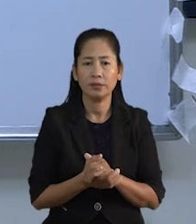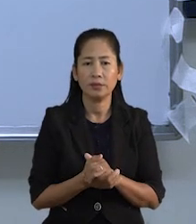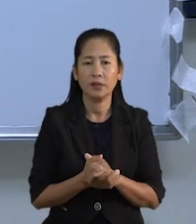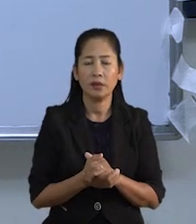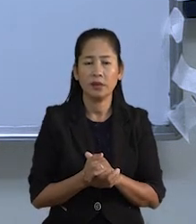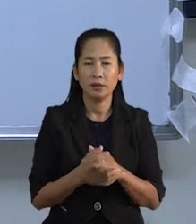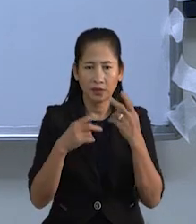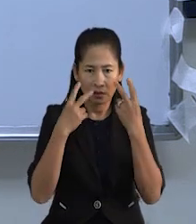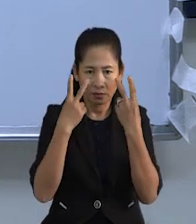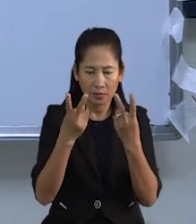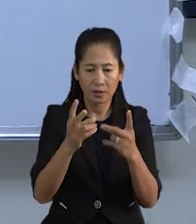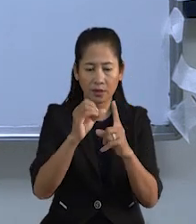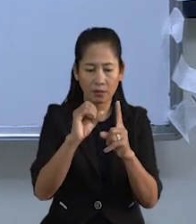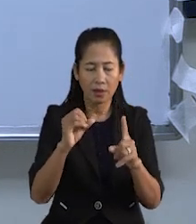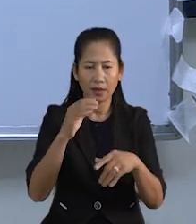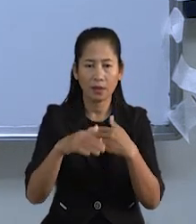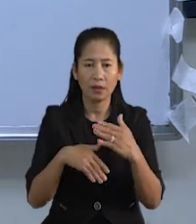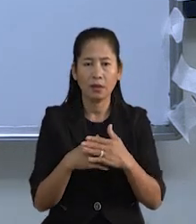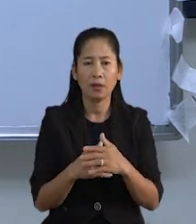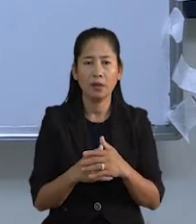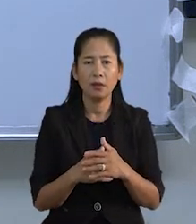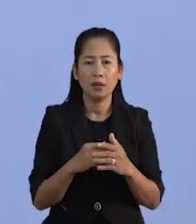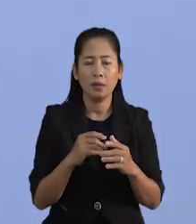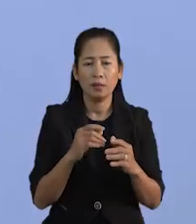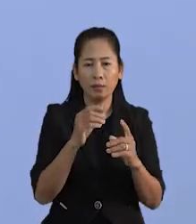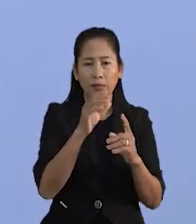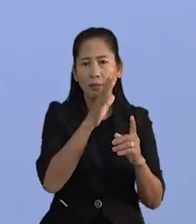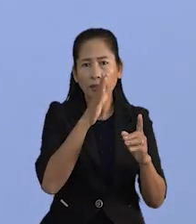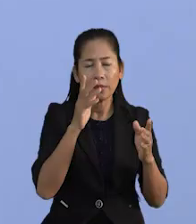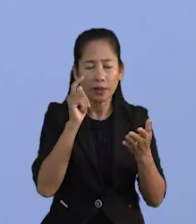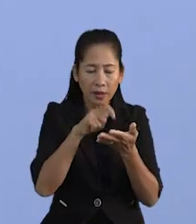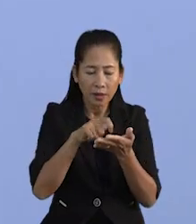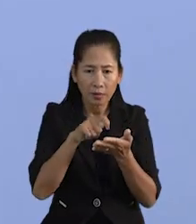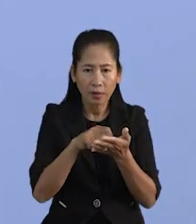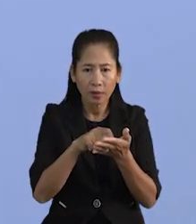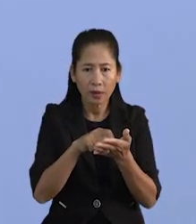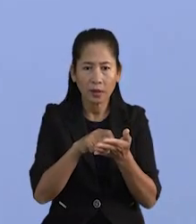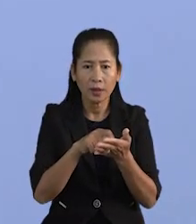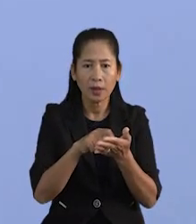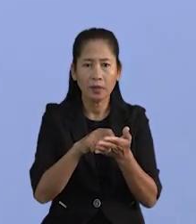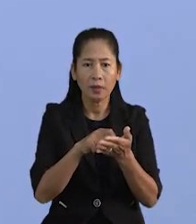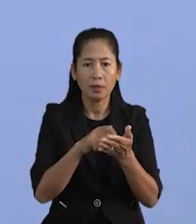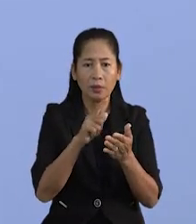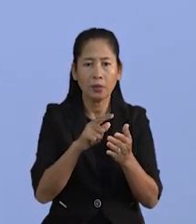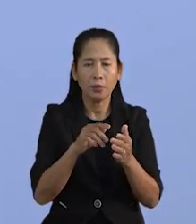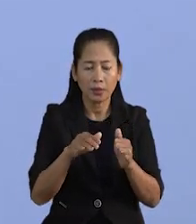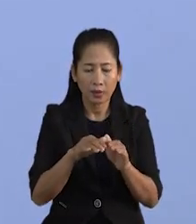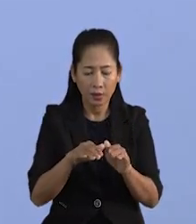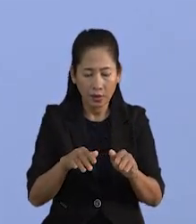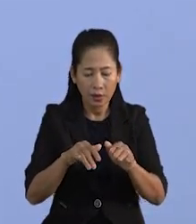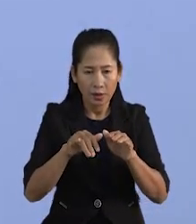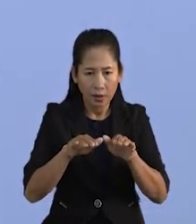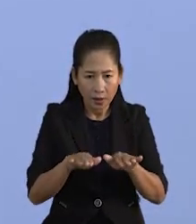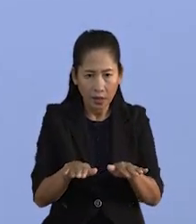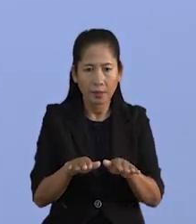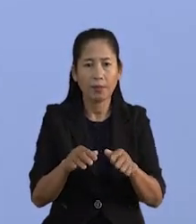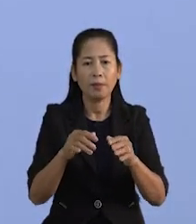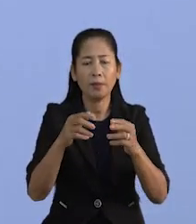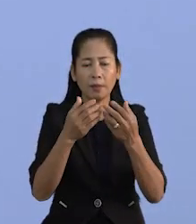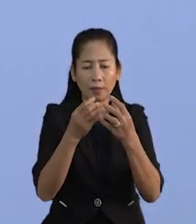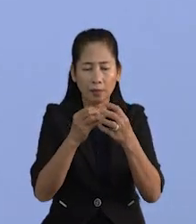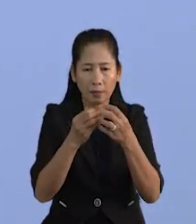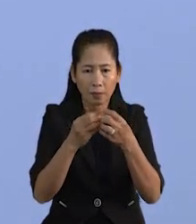តើឥឡូវយើងពិនិត្យមើលរបស់ទាំងអស់គ្នា1មេមាន់មានមេមាន់1ក្រាបពងទា